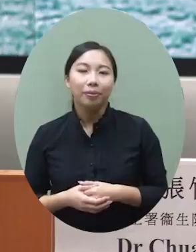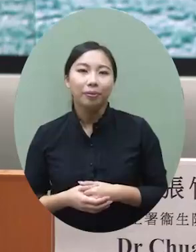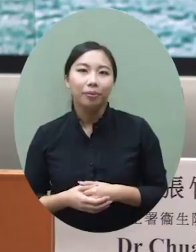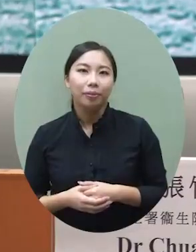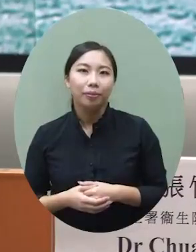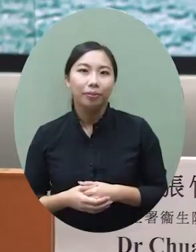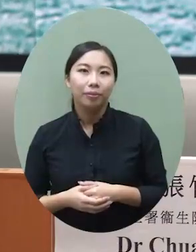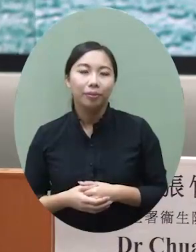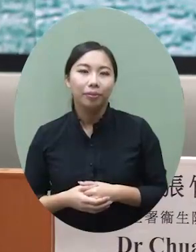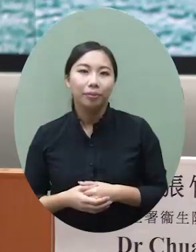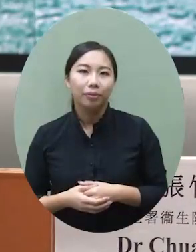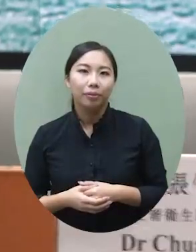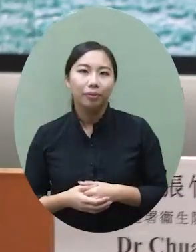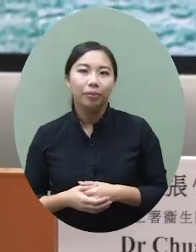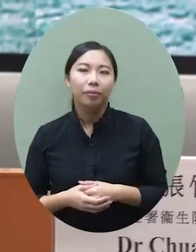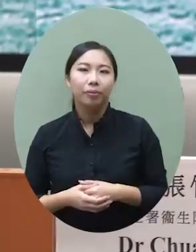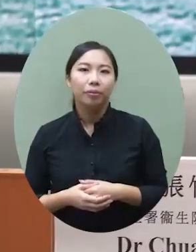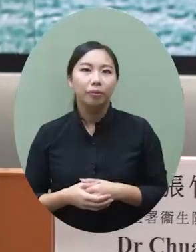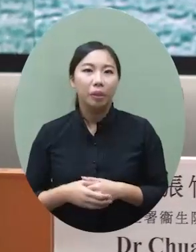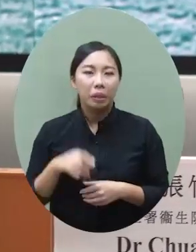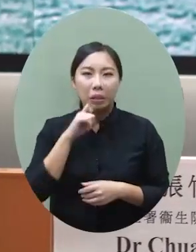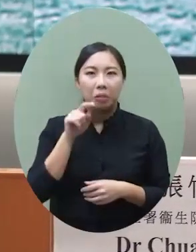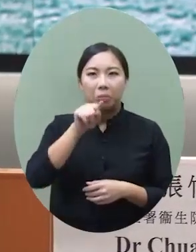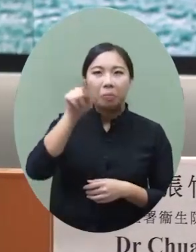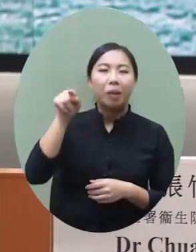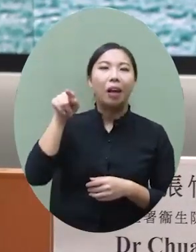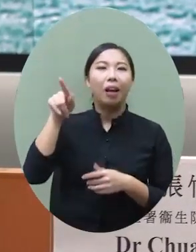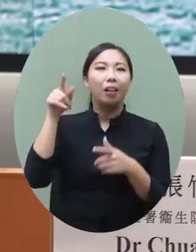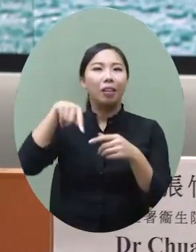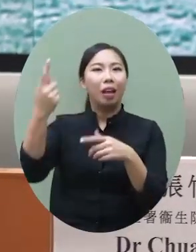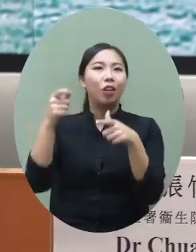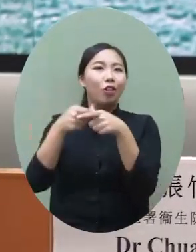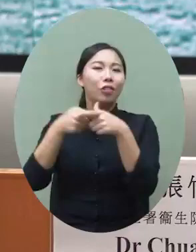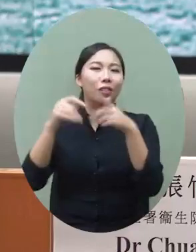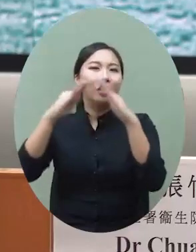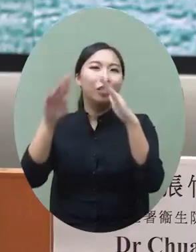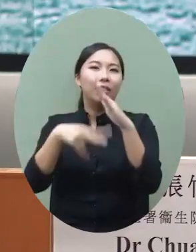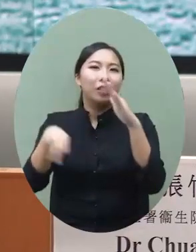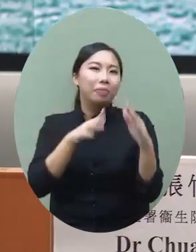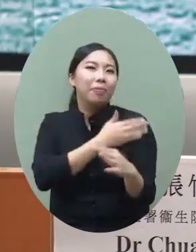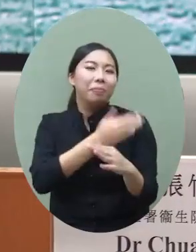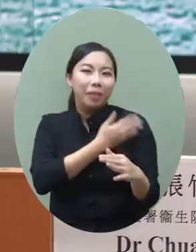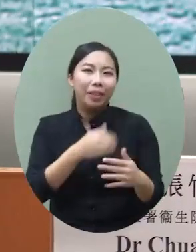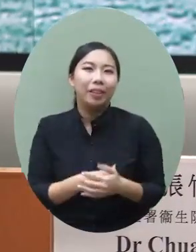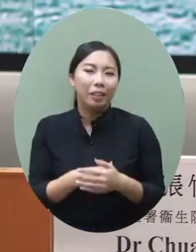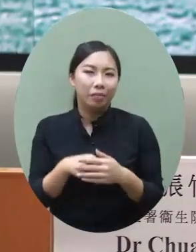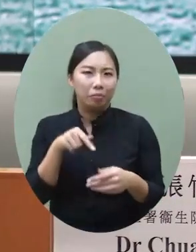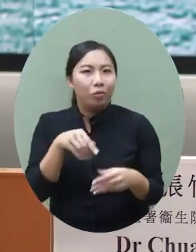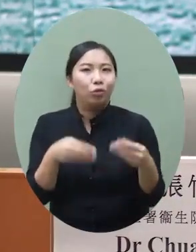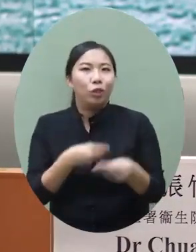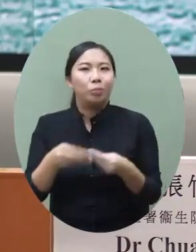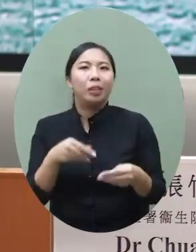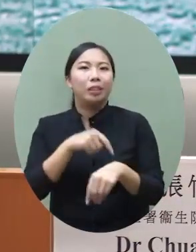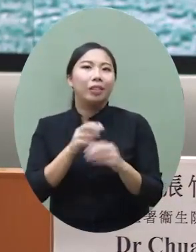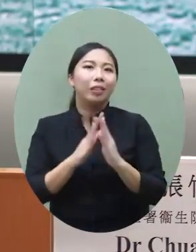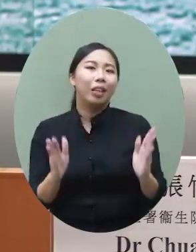都有啲係第二啲公司嘅裝修，不過就唔係喺嗰個傳染期咯，同